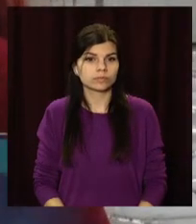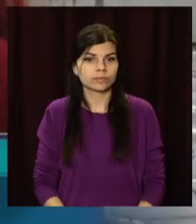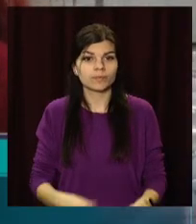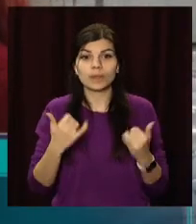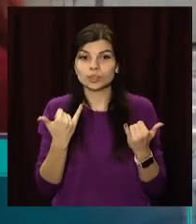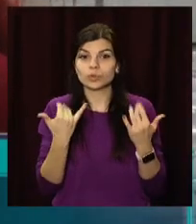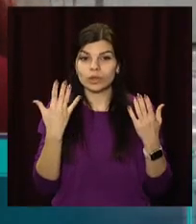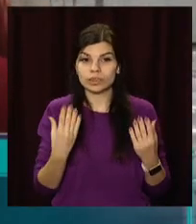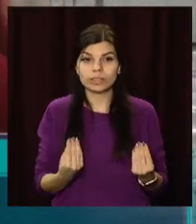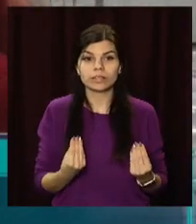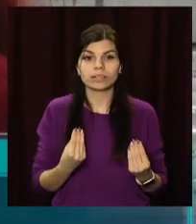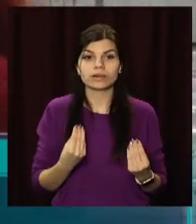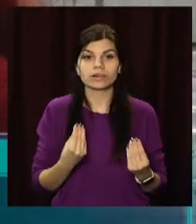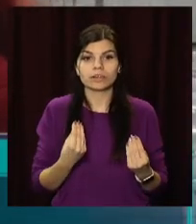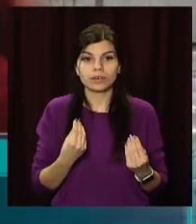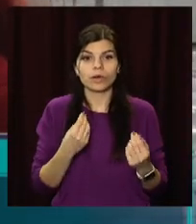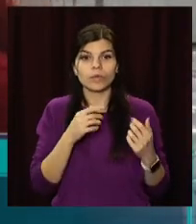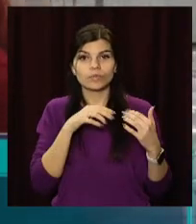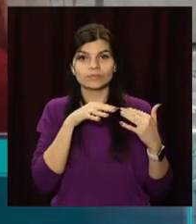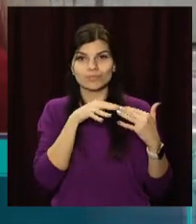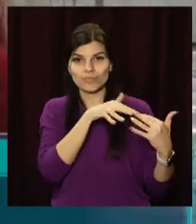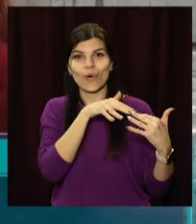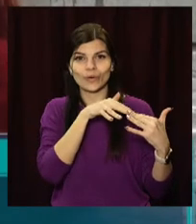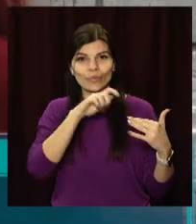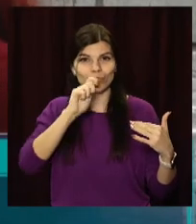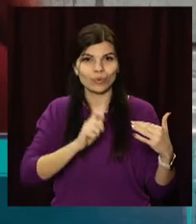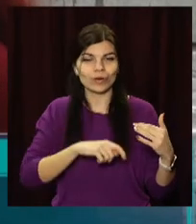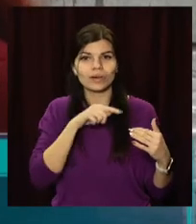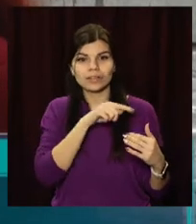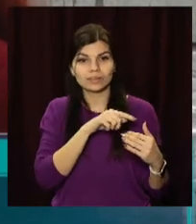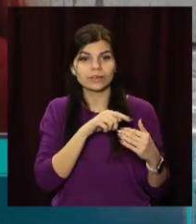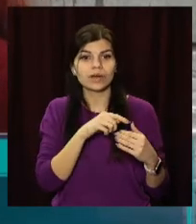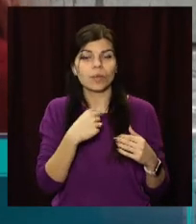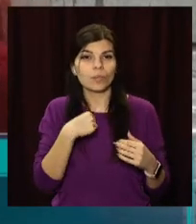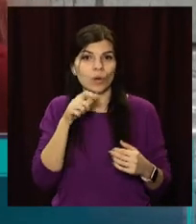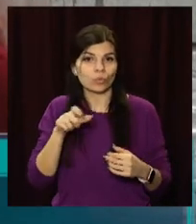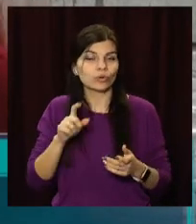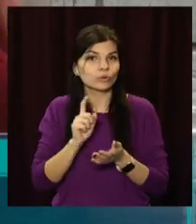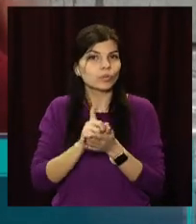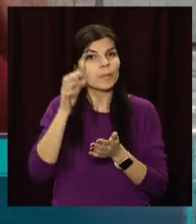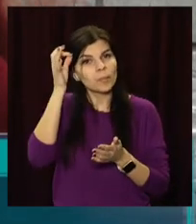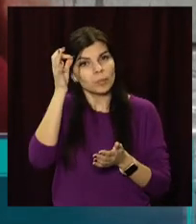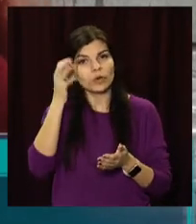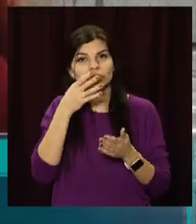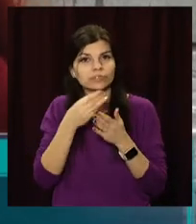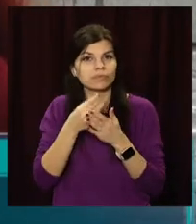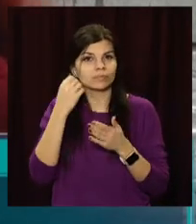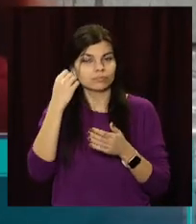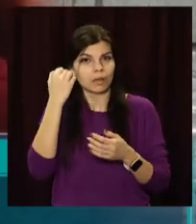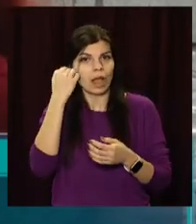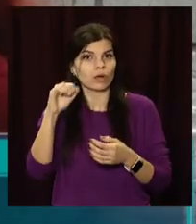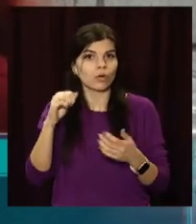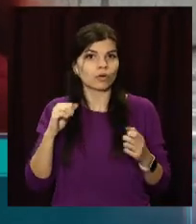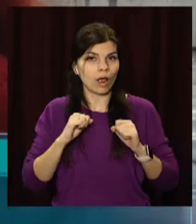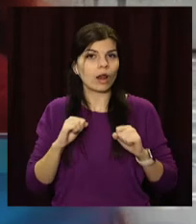Сьогодні день річниці бою під Крутами, і ми, як громадяни України, повинні пам'ятати своїх героїв, які